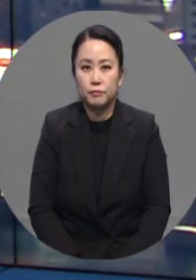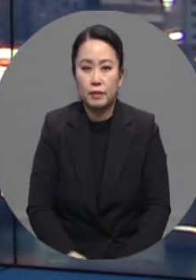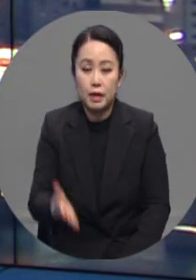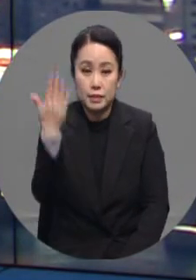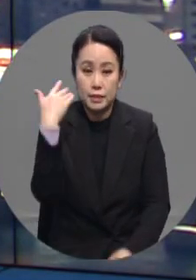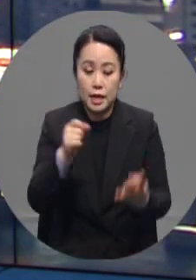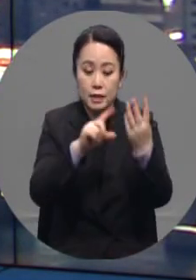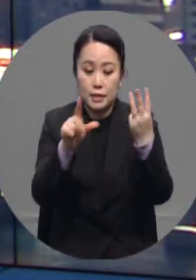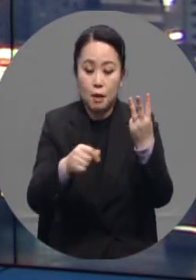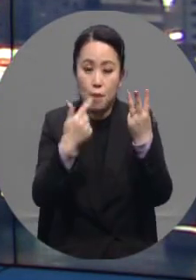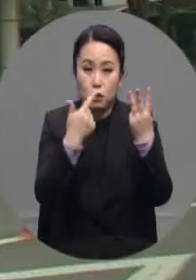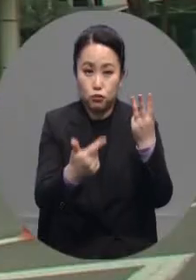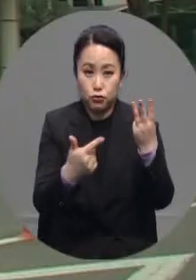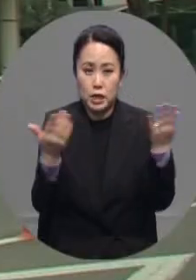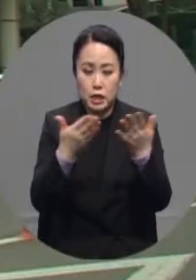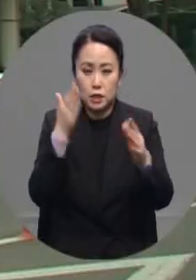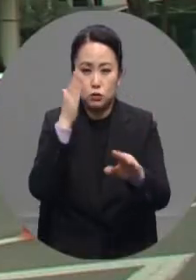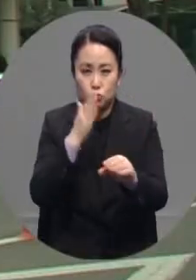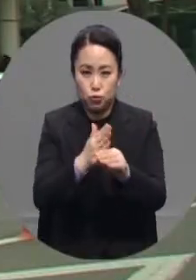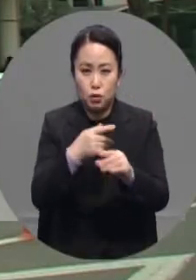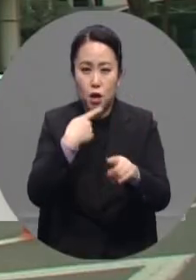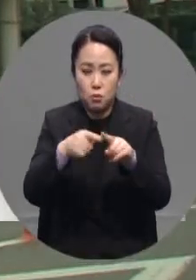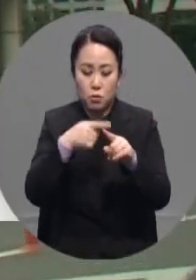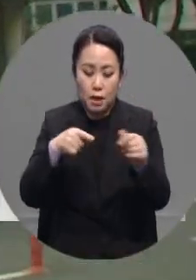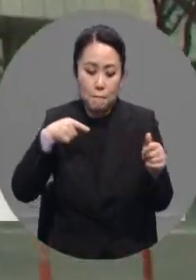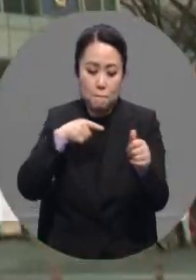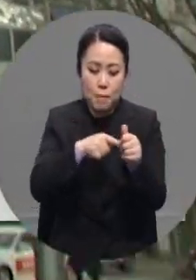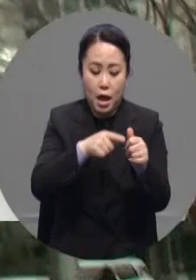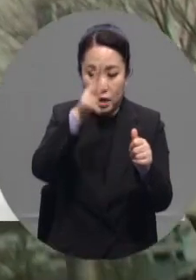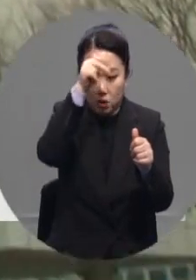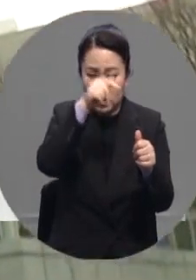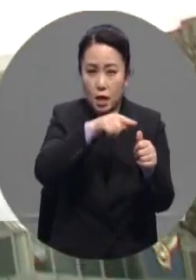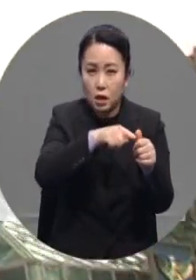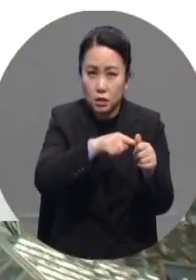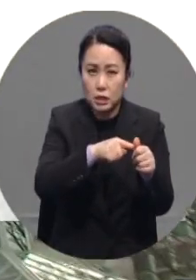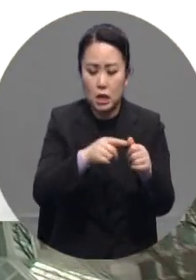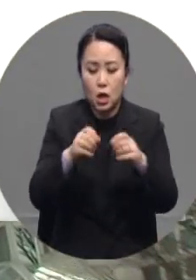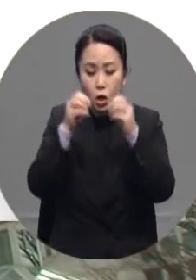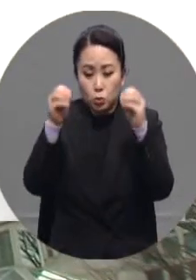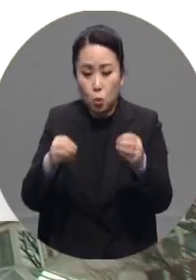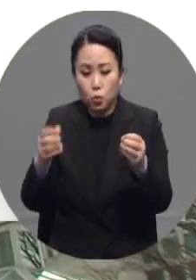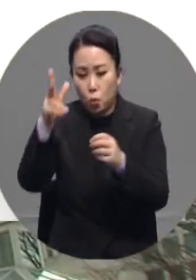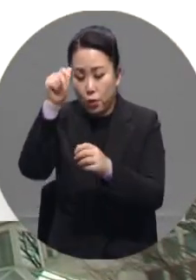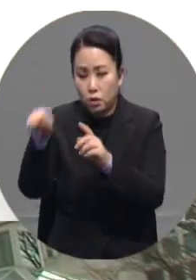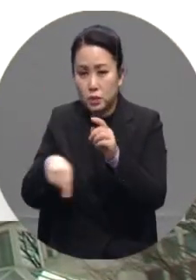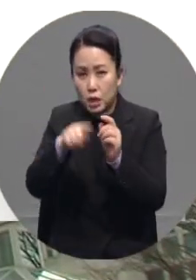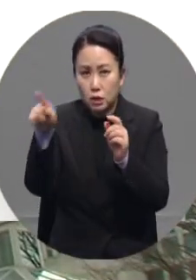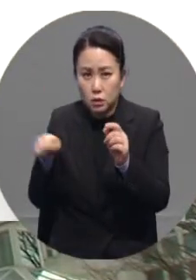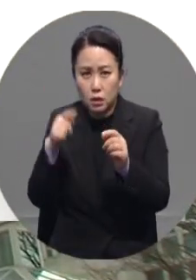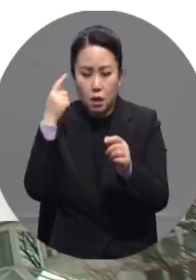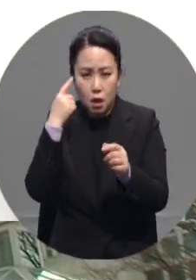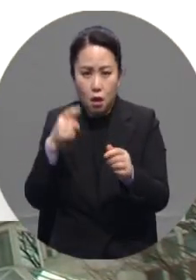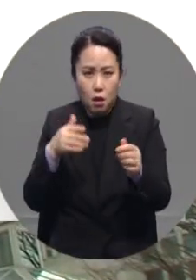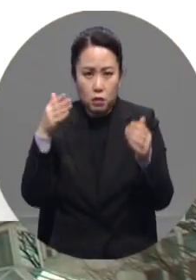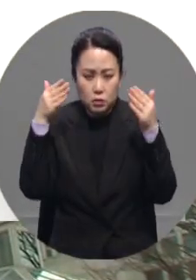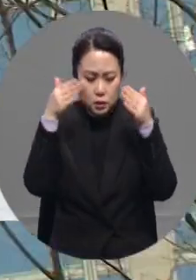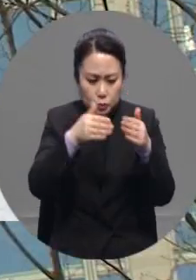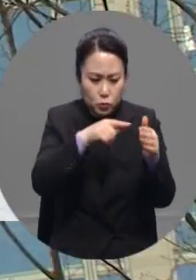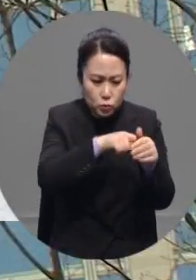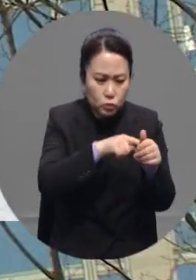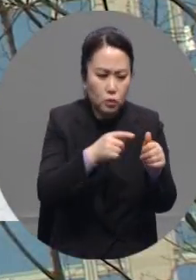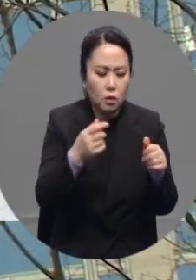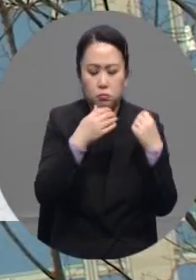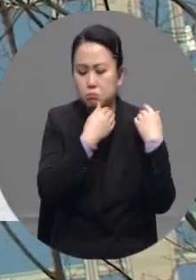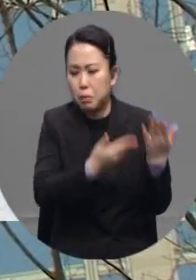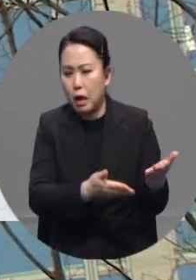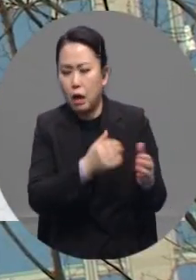지난 6일 근무 중 흉기에 찔린 경찰관이 동료들의 무관심 속에 치료도 제때 못 받았다는 논란에 대해 경찰이 사건